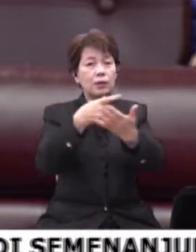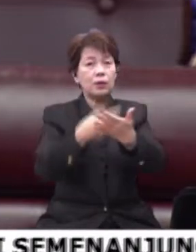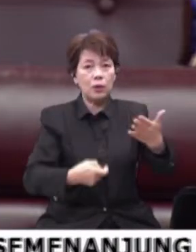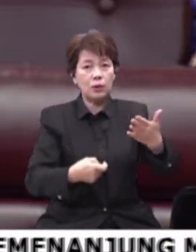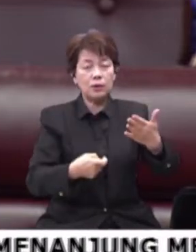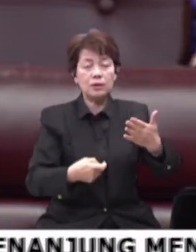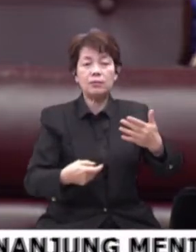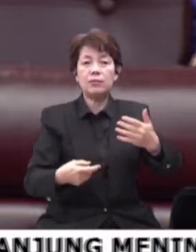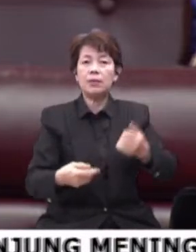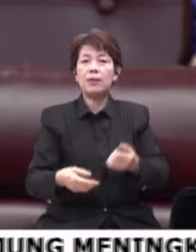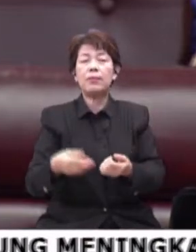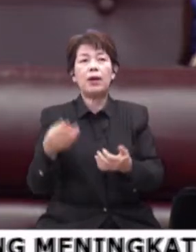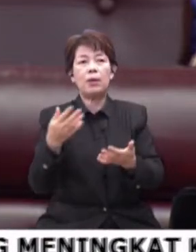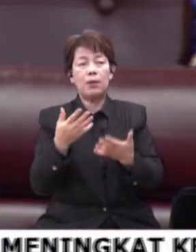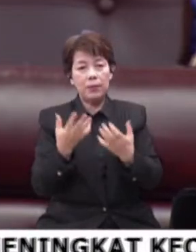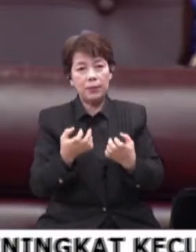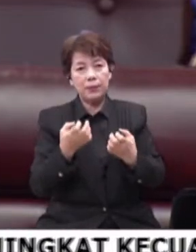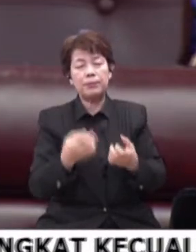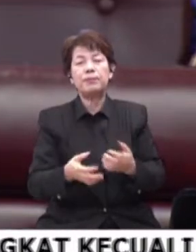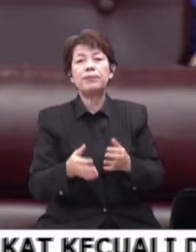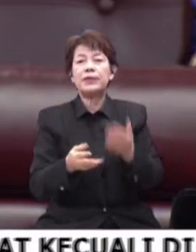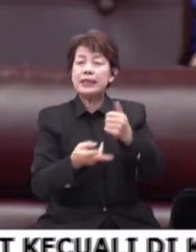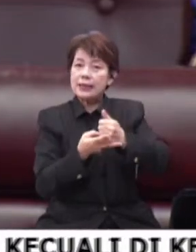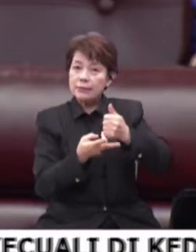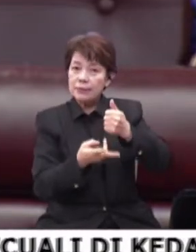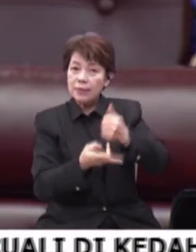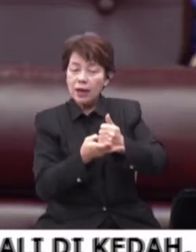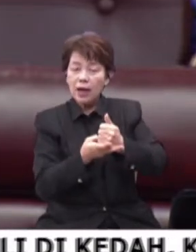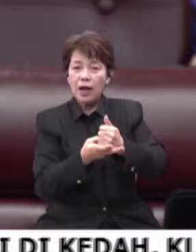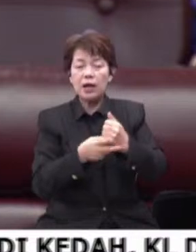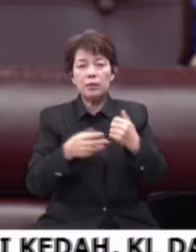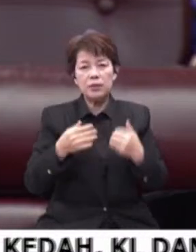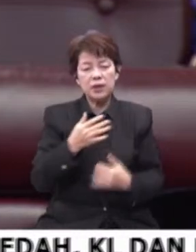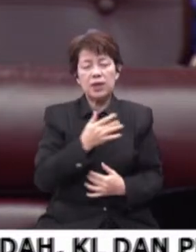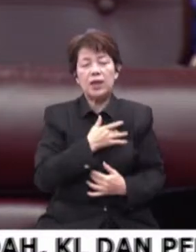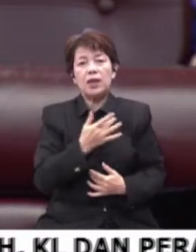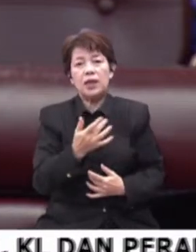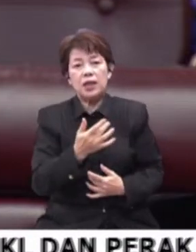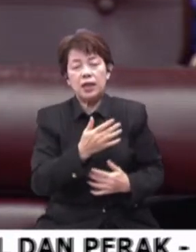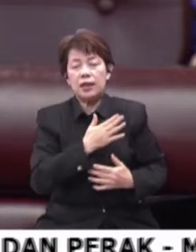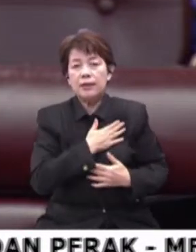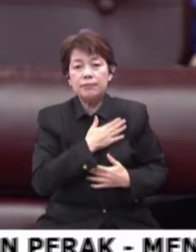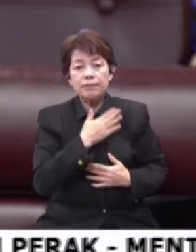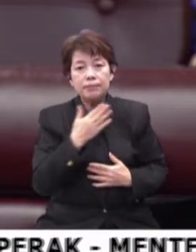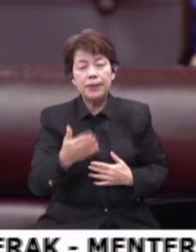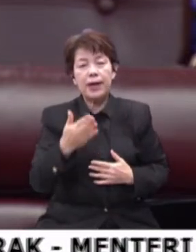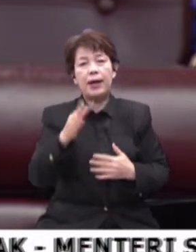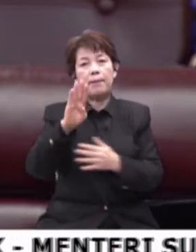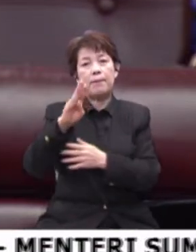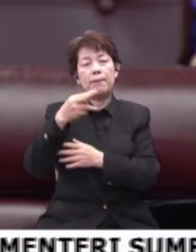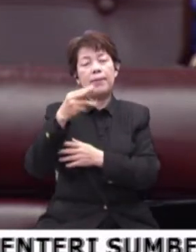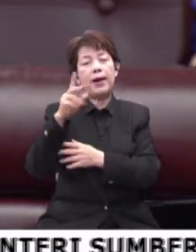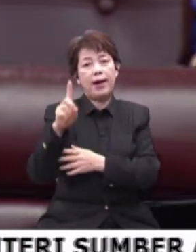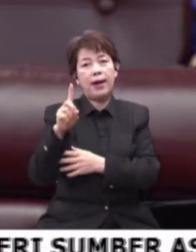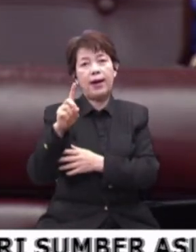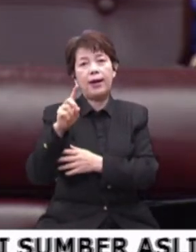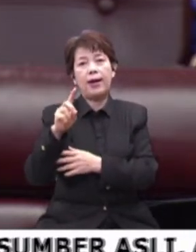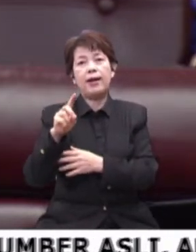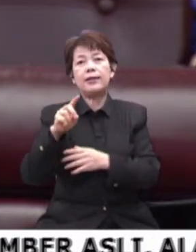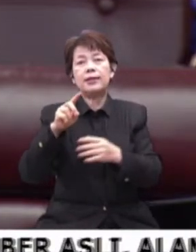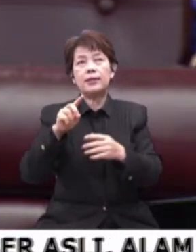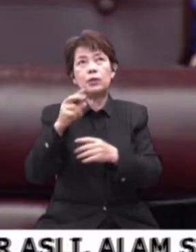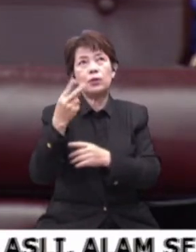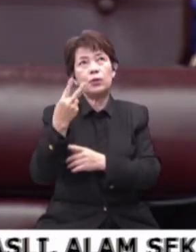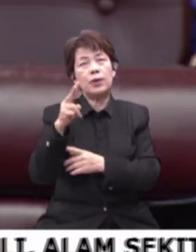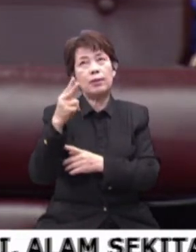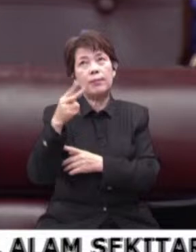kerajaan juga telah memperkenalkan inisiatif pas perjalanan tanpa hat sejak disambut 2018